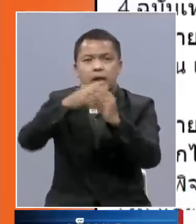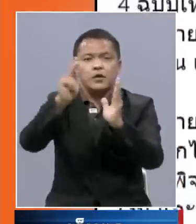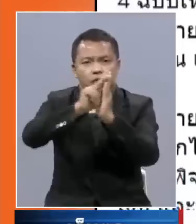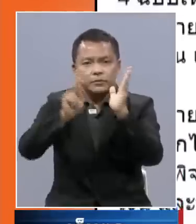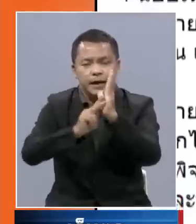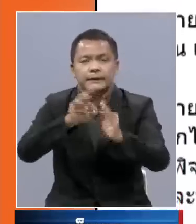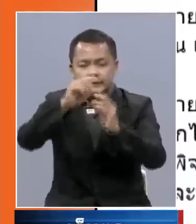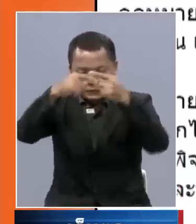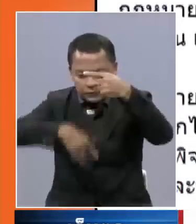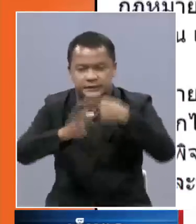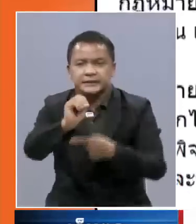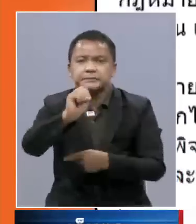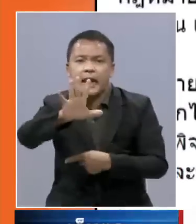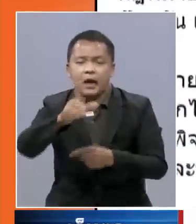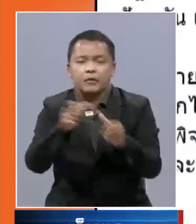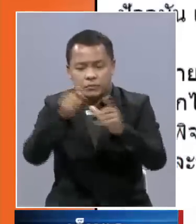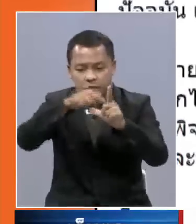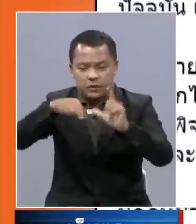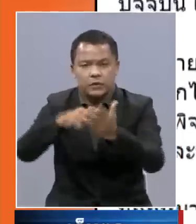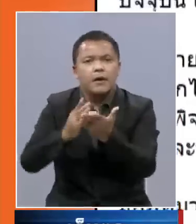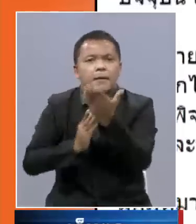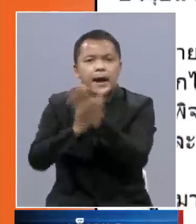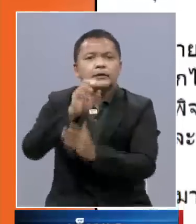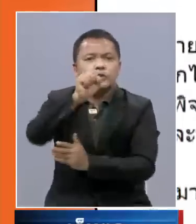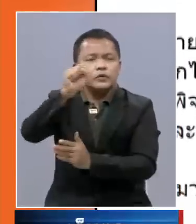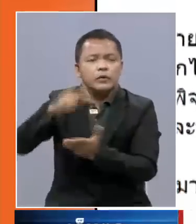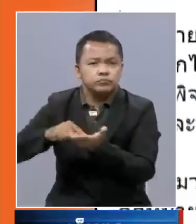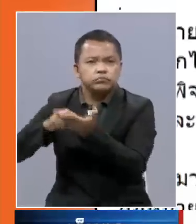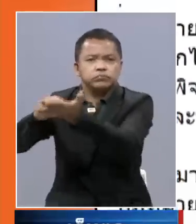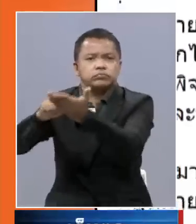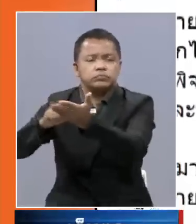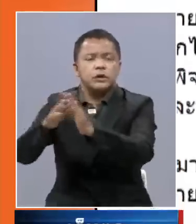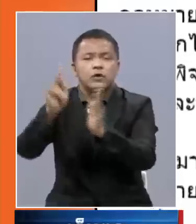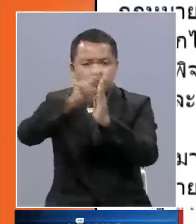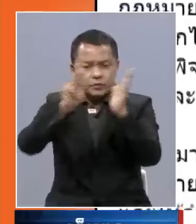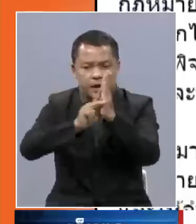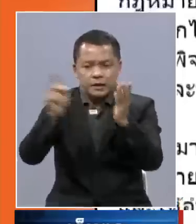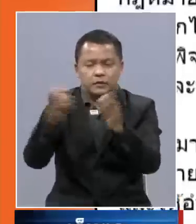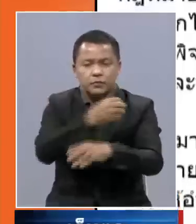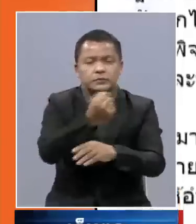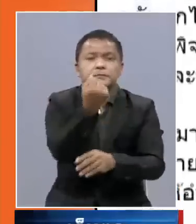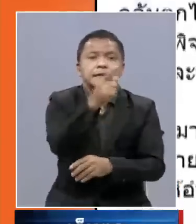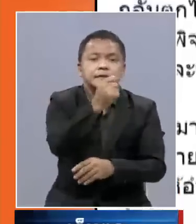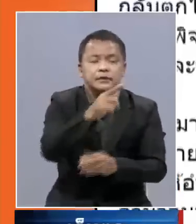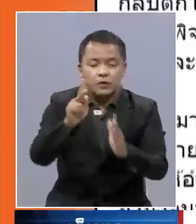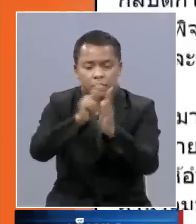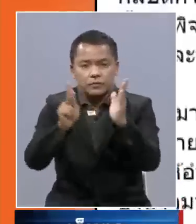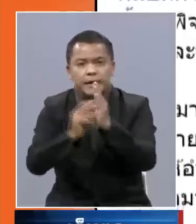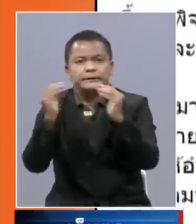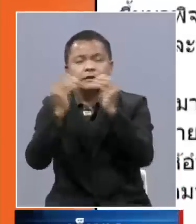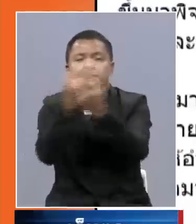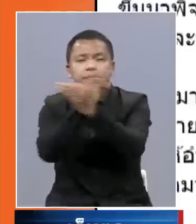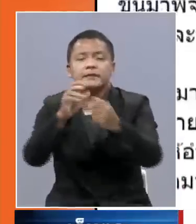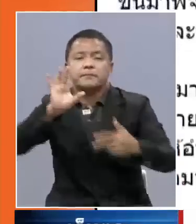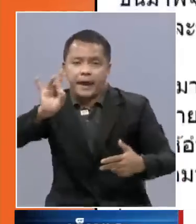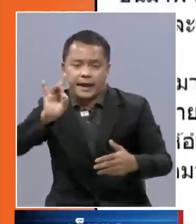างน้อย45ฉบับของก้าวไกลที่ต้องผ่านสภาผู้แทนราษฎรเป็นกฎหมายการเมือง11ฉบับกฎหมายสิทธิเสรีภาพ